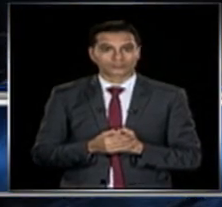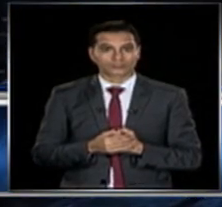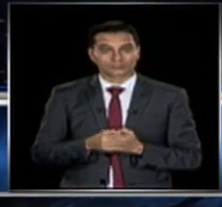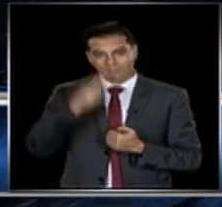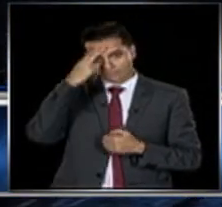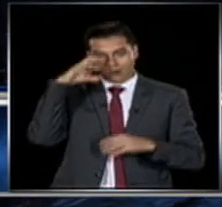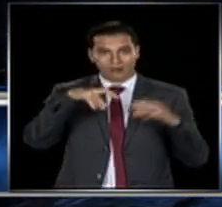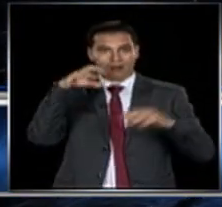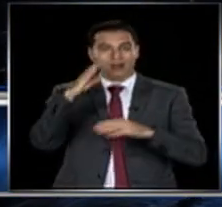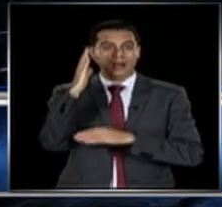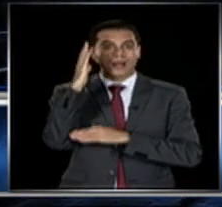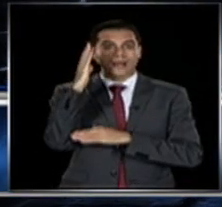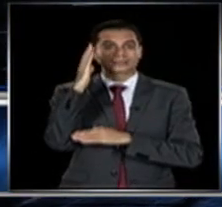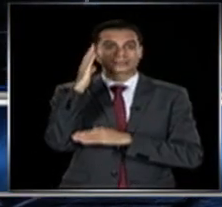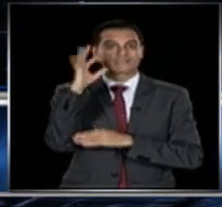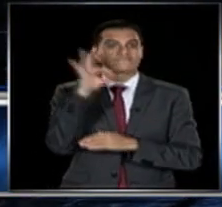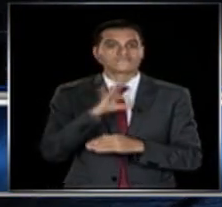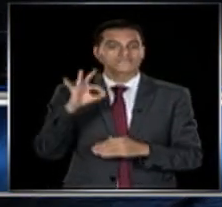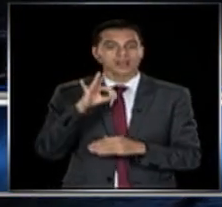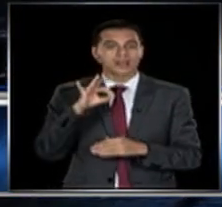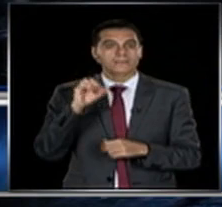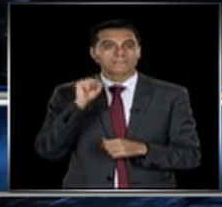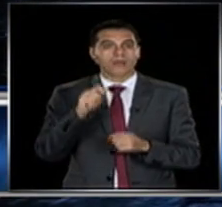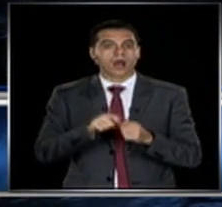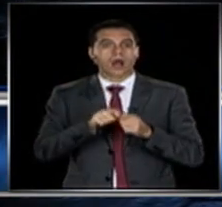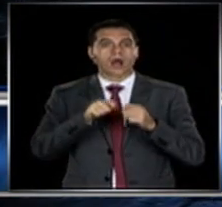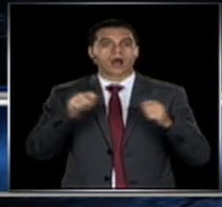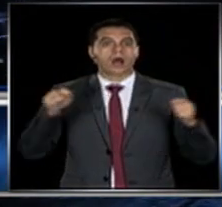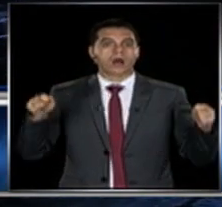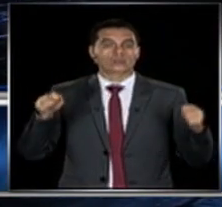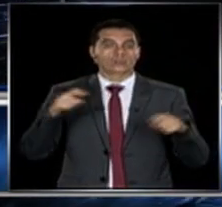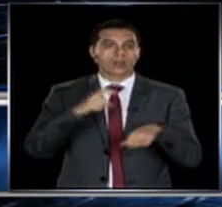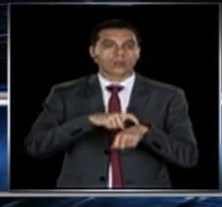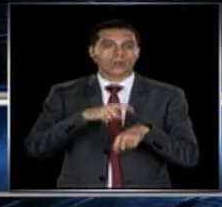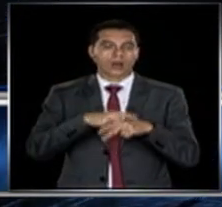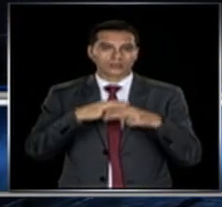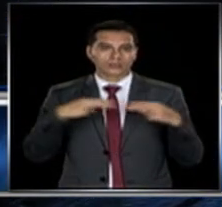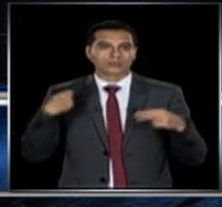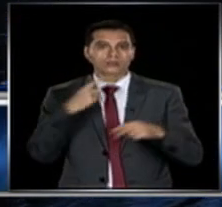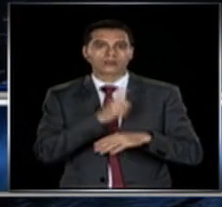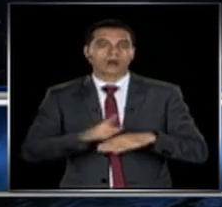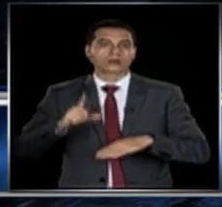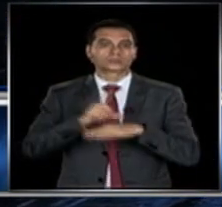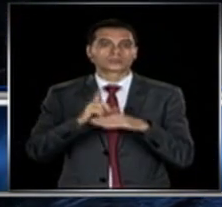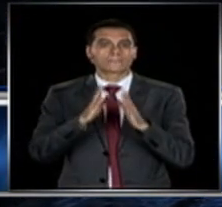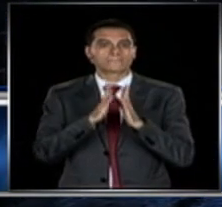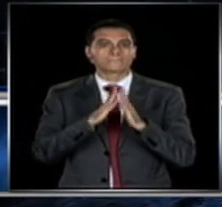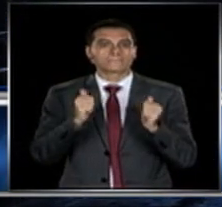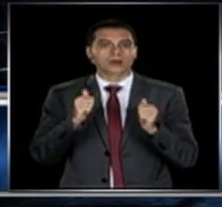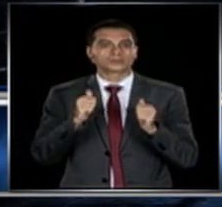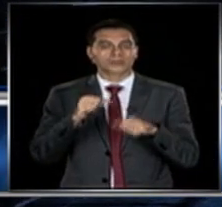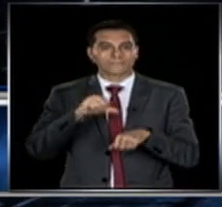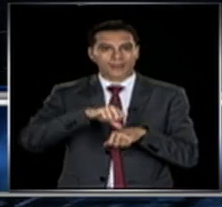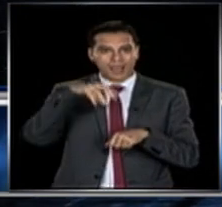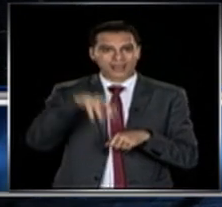ما هو المقر الرسمي الأطول من حيث المدة الزمنية لحكام مصر منذ العهد